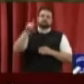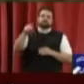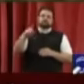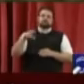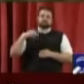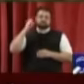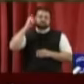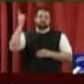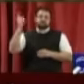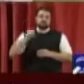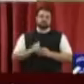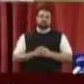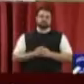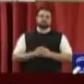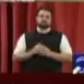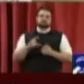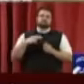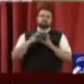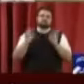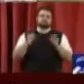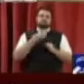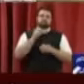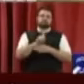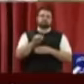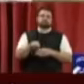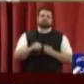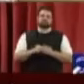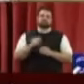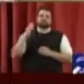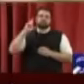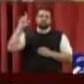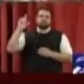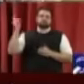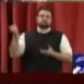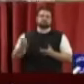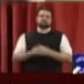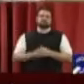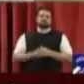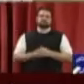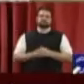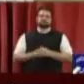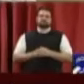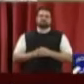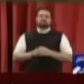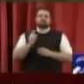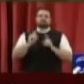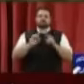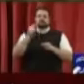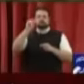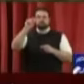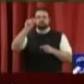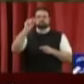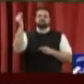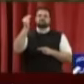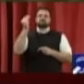Ce-i rău să malicăzi întoarce Niculina? Dar nu le întorc, măi, dar nu-i logic. Da, Niculina, e logic. te întine o bucățică de Dumnezeu, de ce